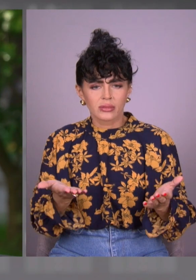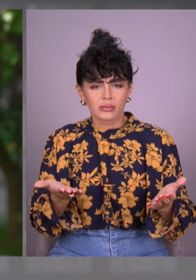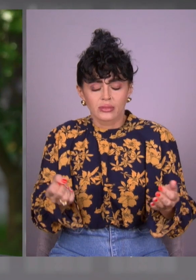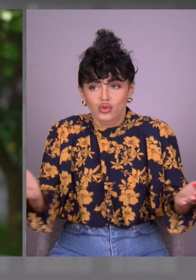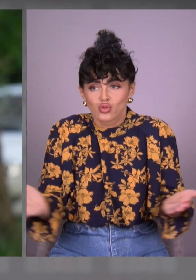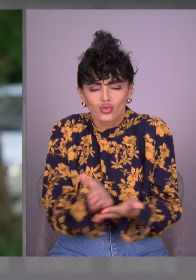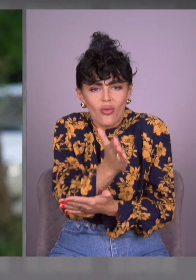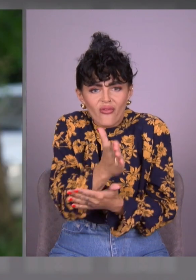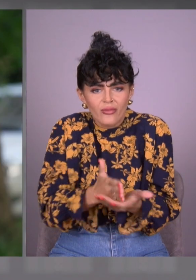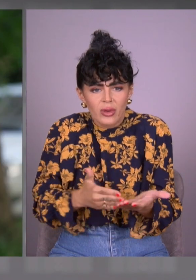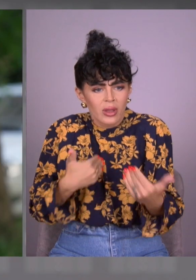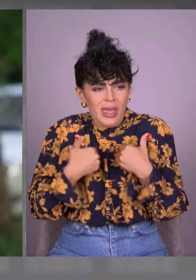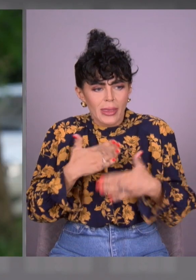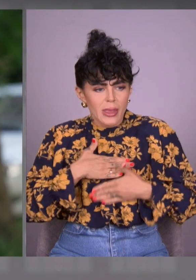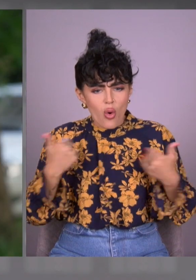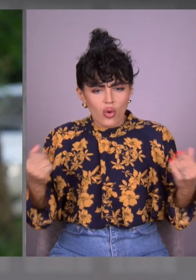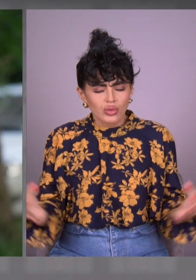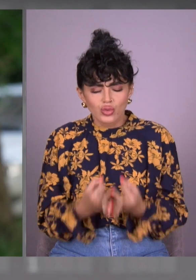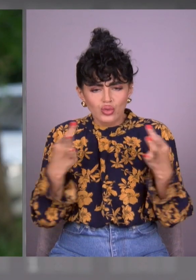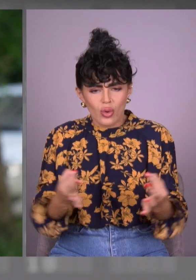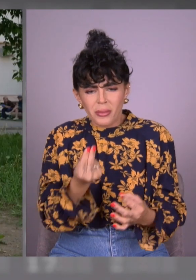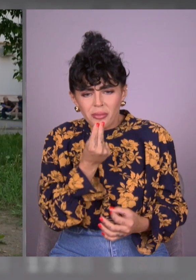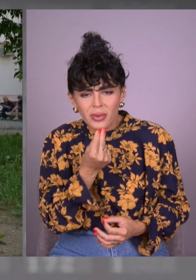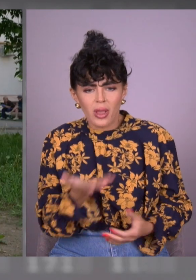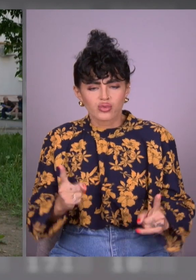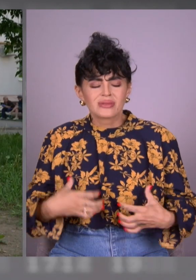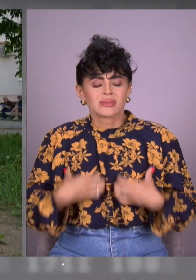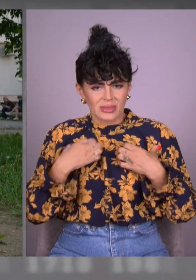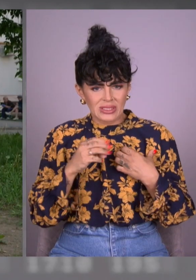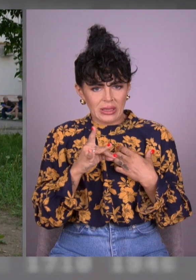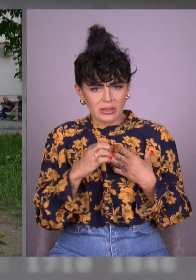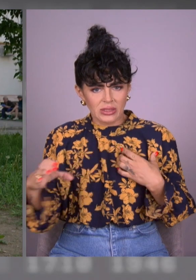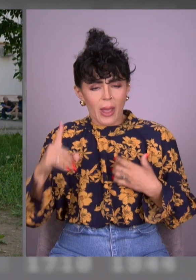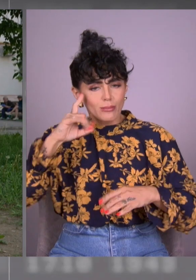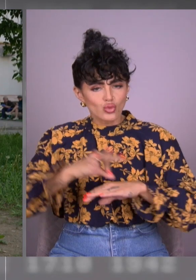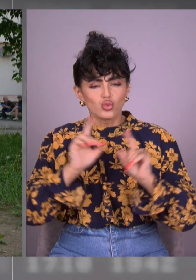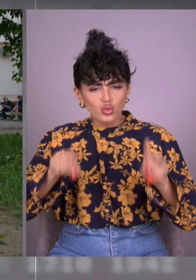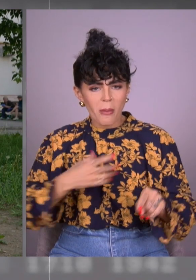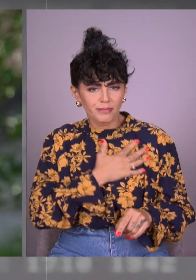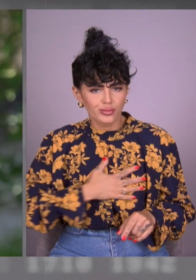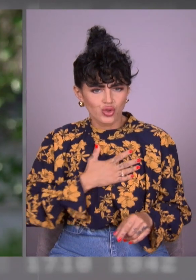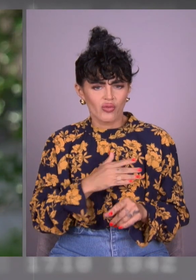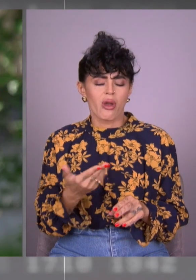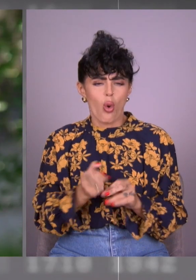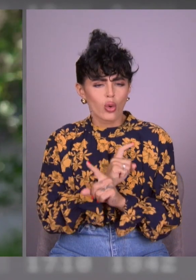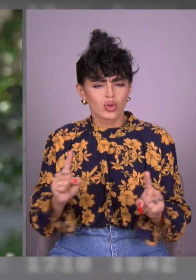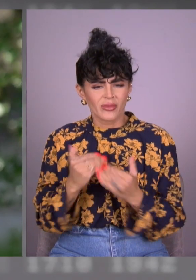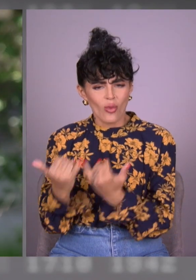взагалі не хотілося їсти. Чоловік дуже переживав, особливо за дітей.